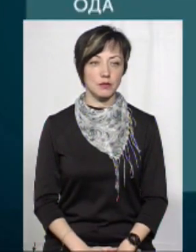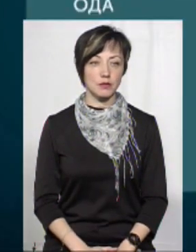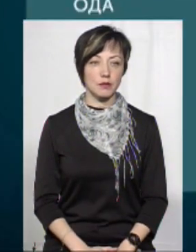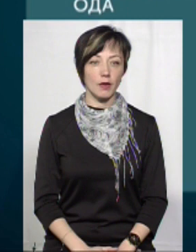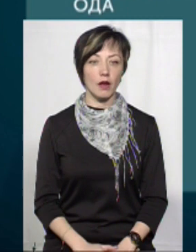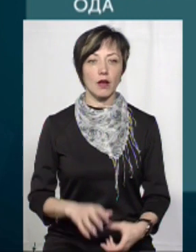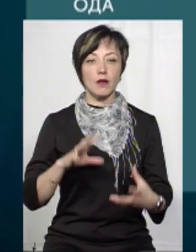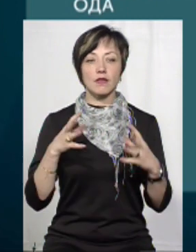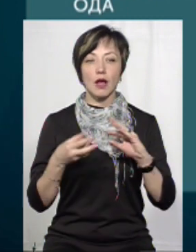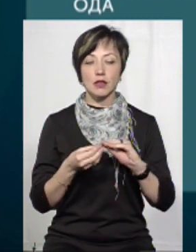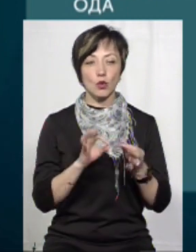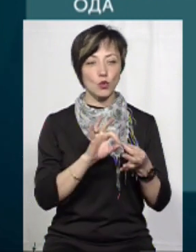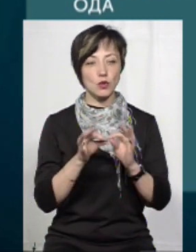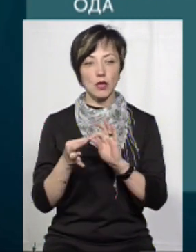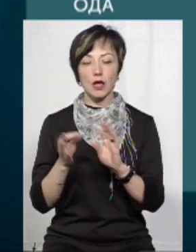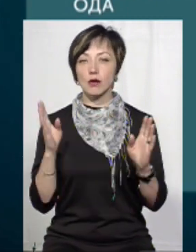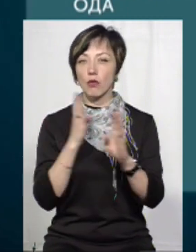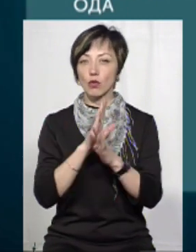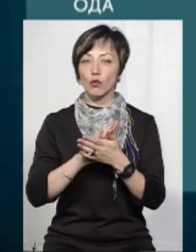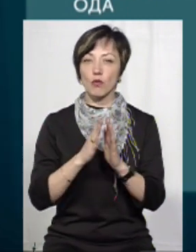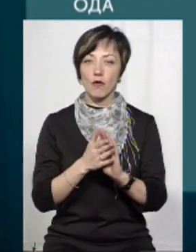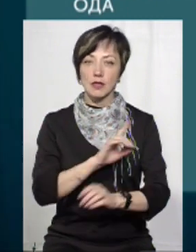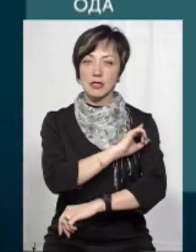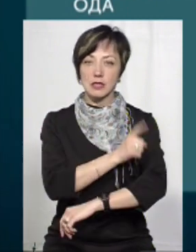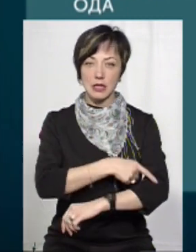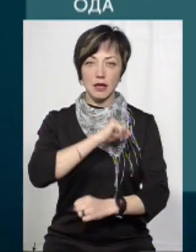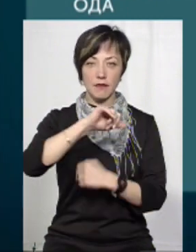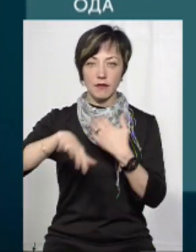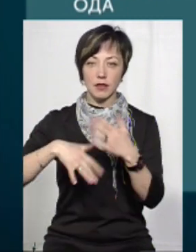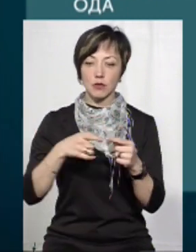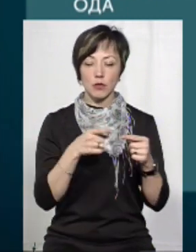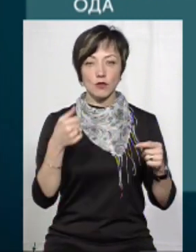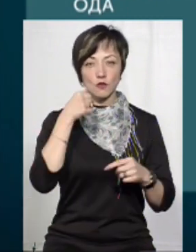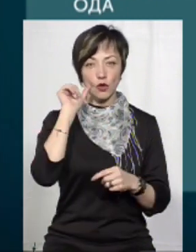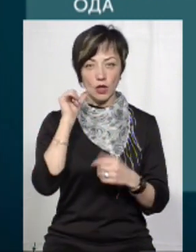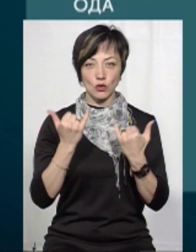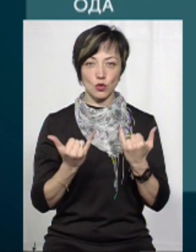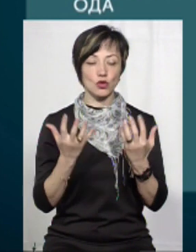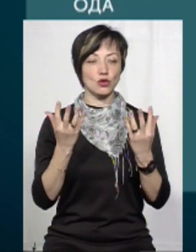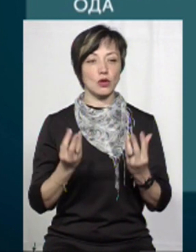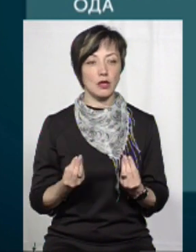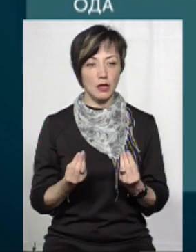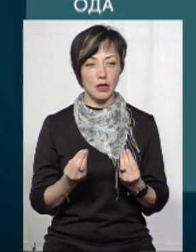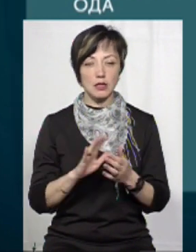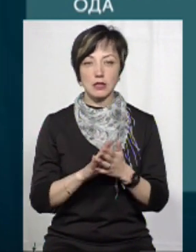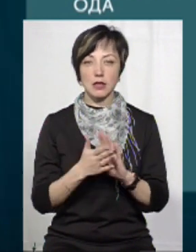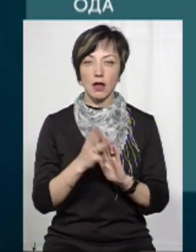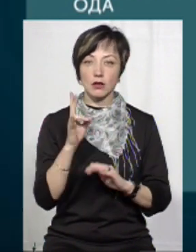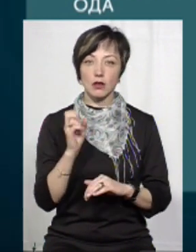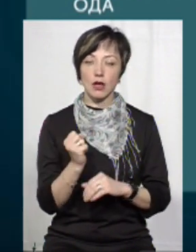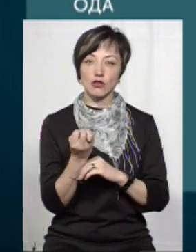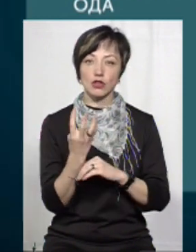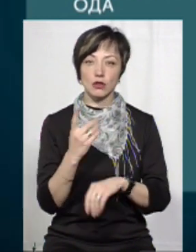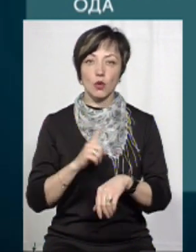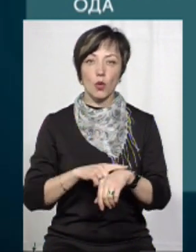Внаслідок ускладнення погодних умов – це пориви сильного вітру протягом вчорашнього сьогоднішнього дня. Станом на